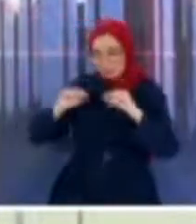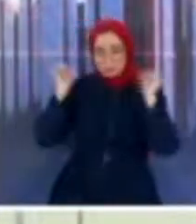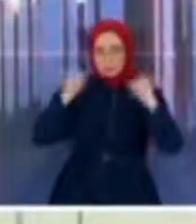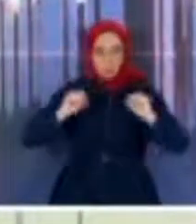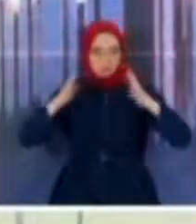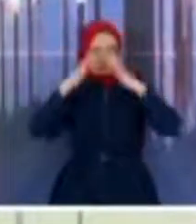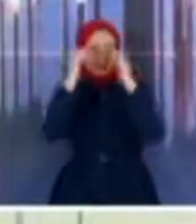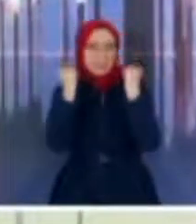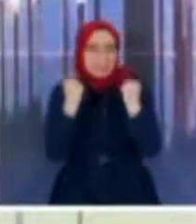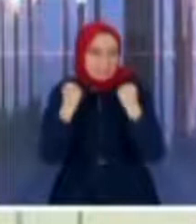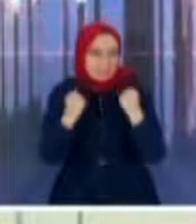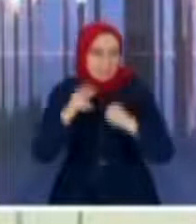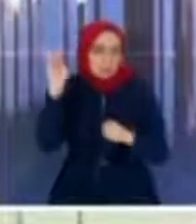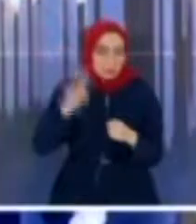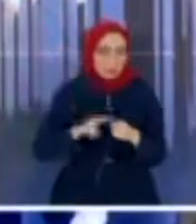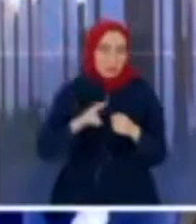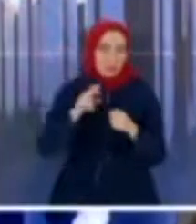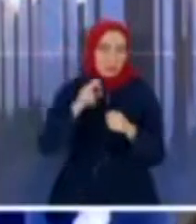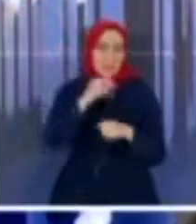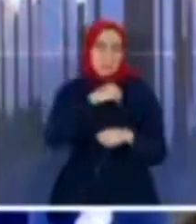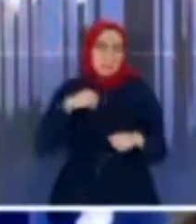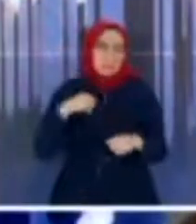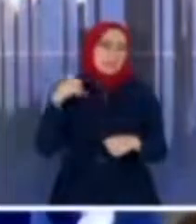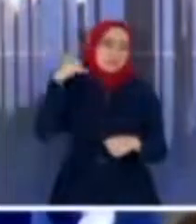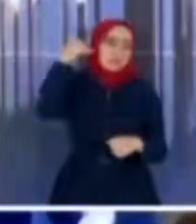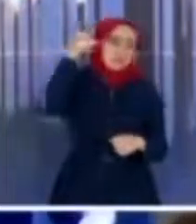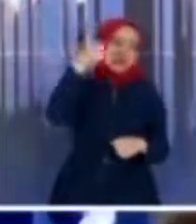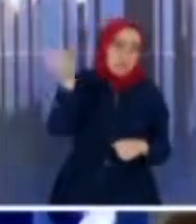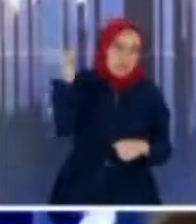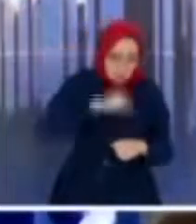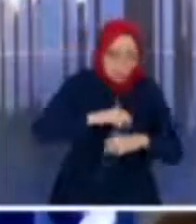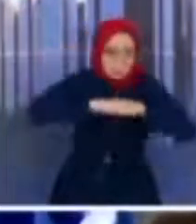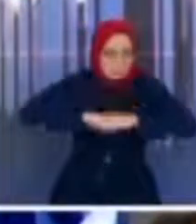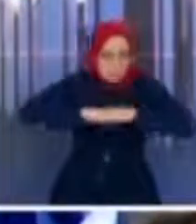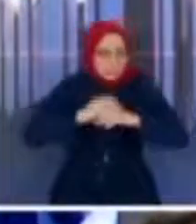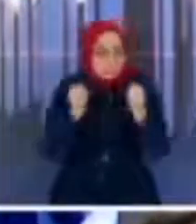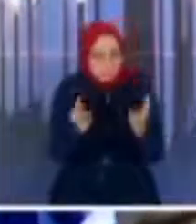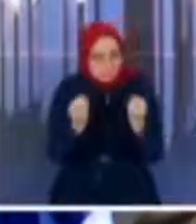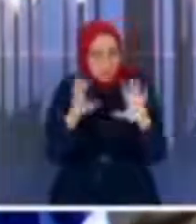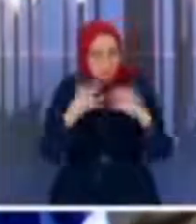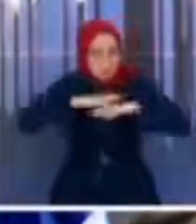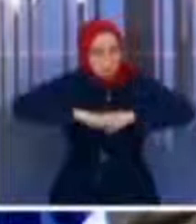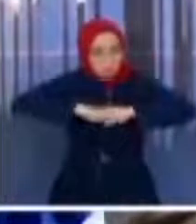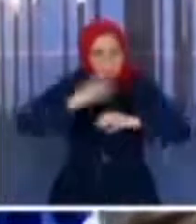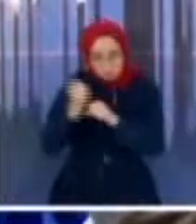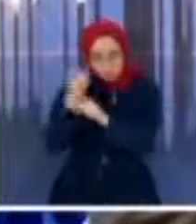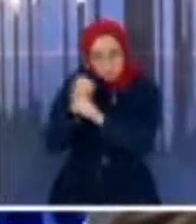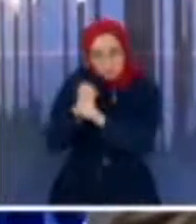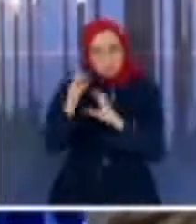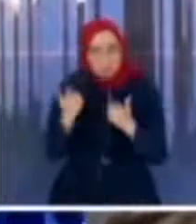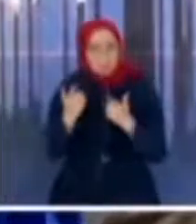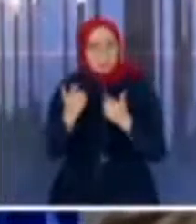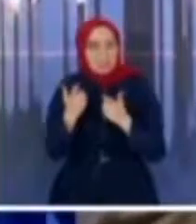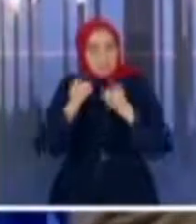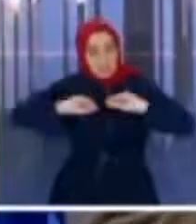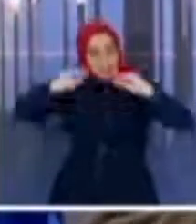التضاريس والجغرافيا. على هذاك خدمنا على تكوين في الاسعافات الاوليه ومن التكوين مشينا للتربيه على الاسعافات